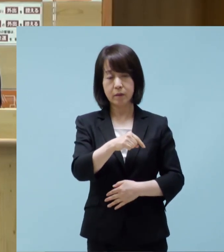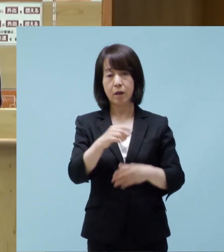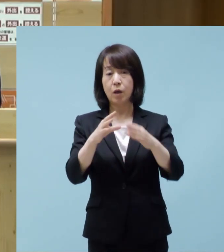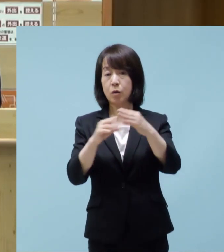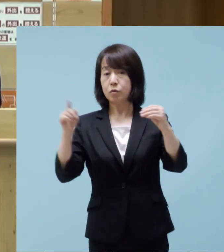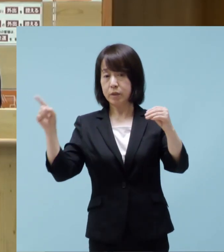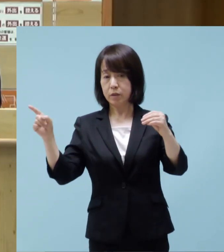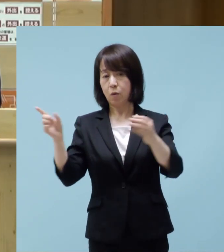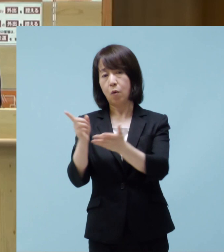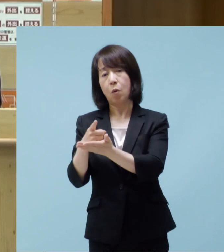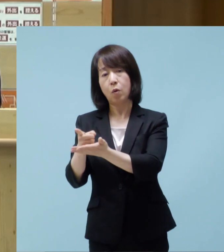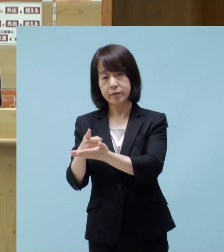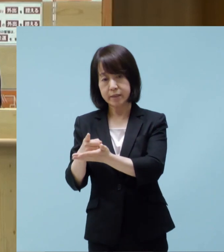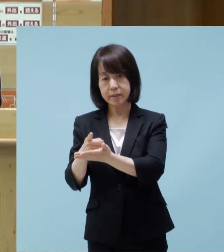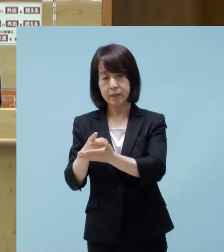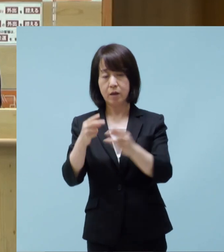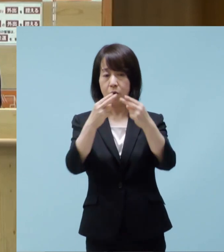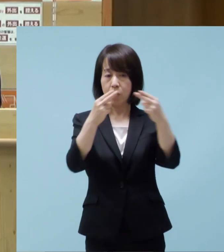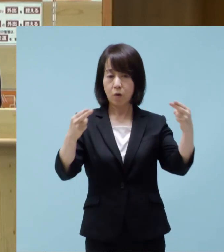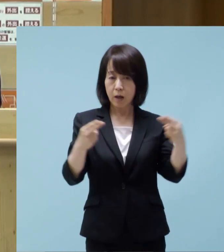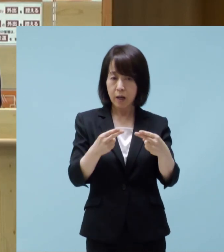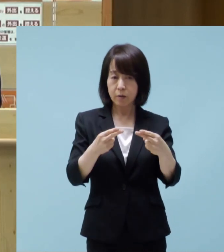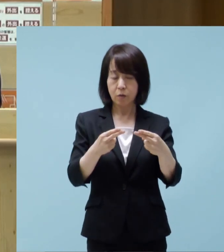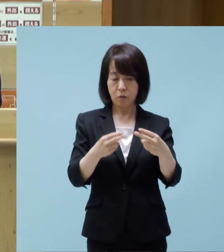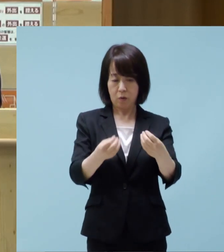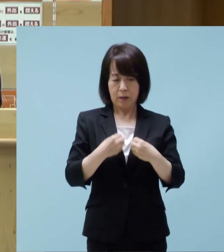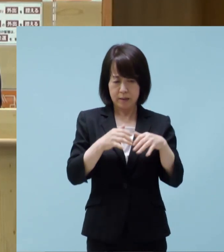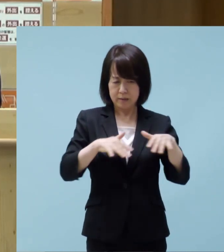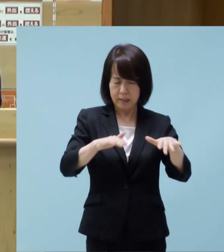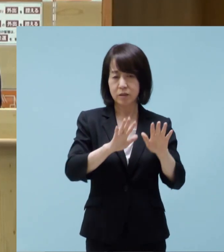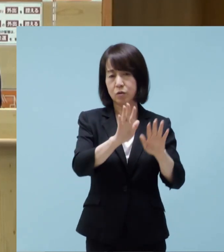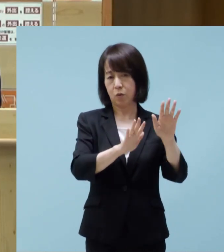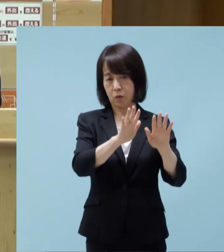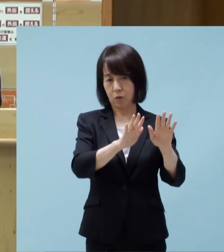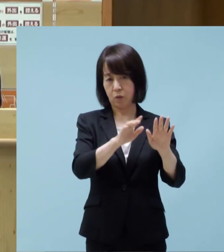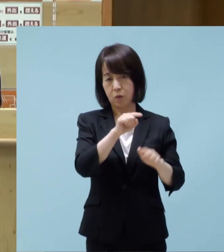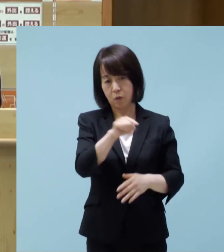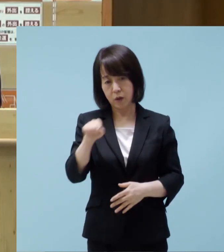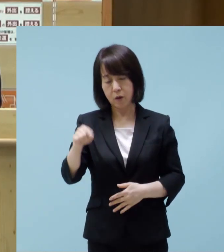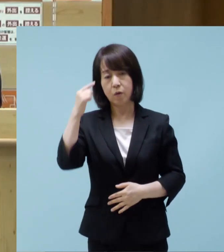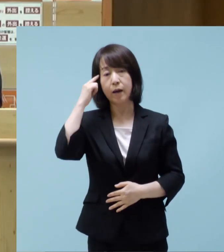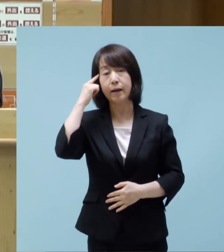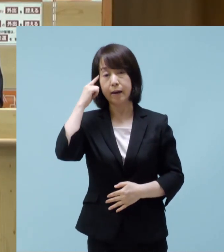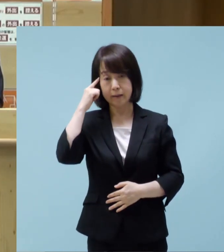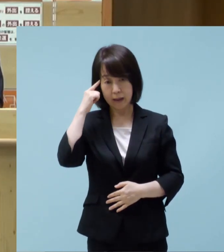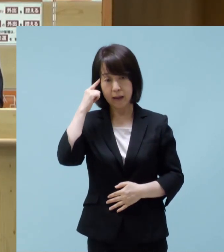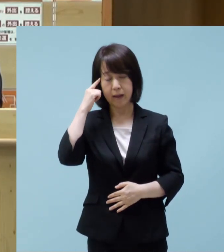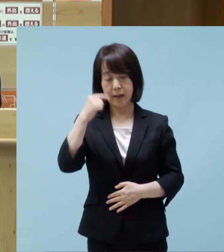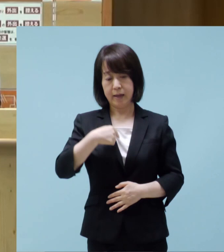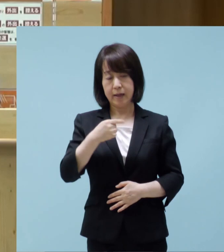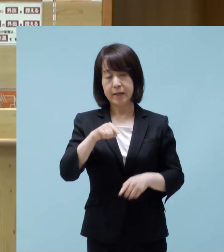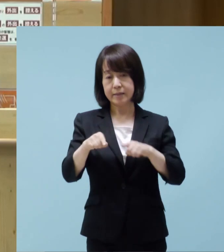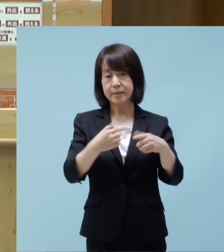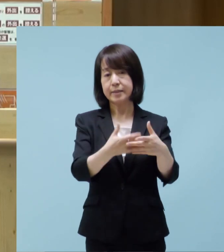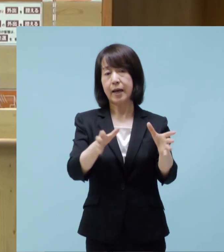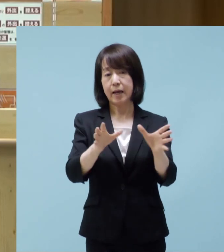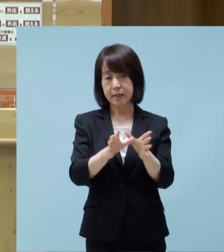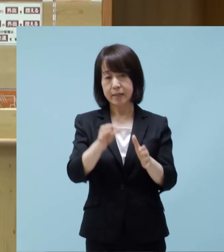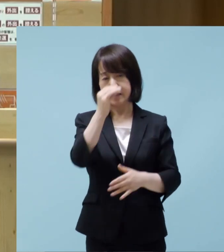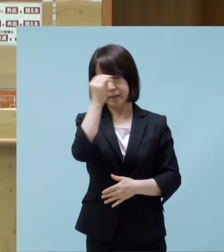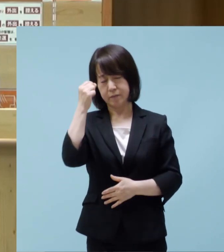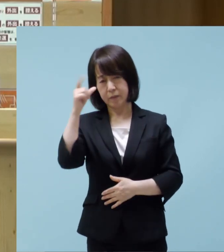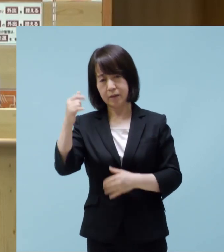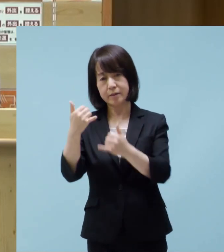海道の感染状況、国の方の対処方針などを踏まえてですね、自治体や有識者に意見を伺った上